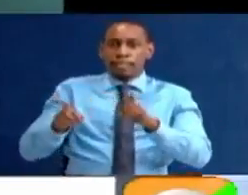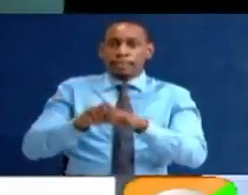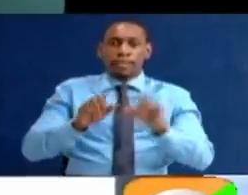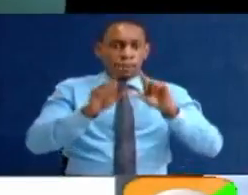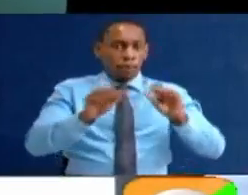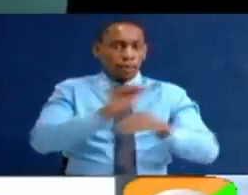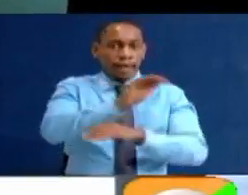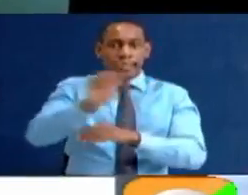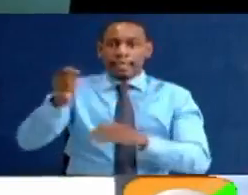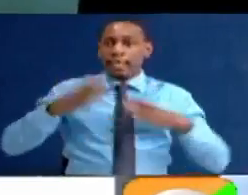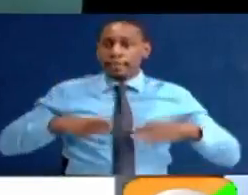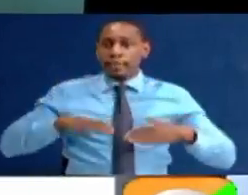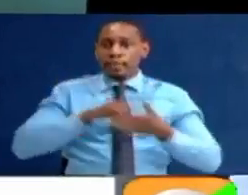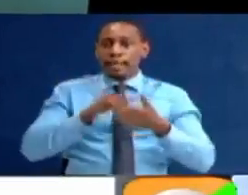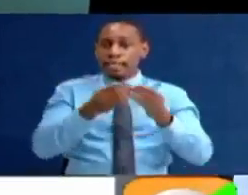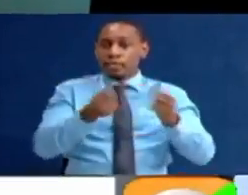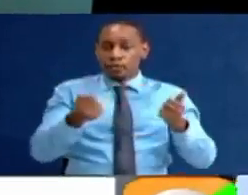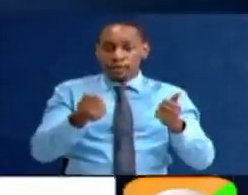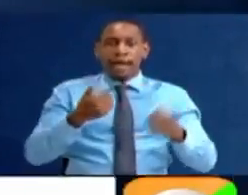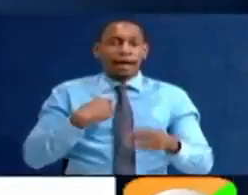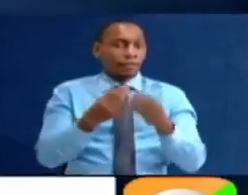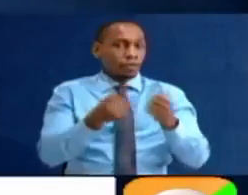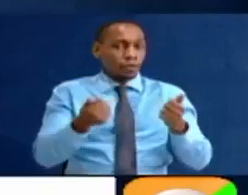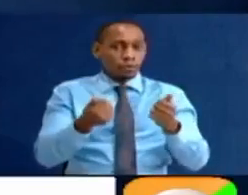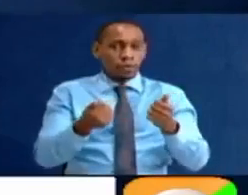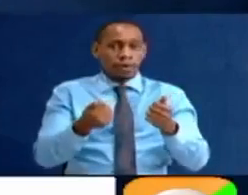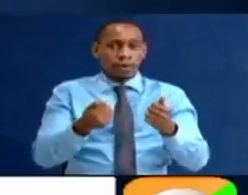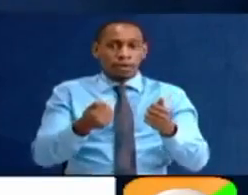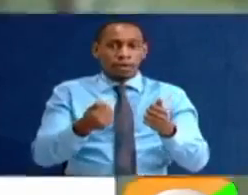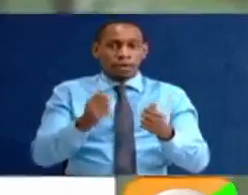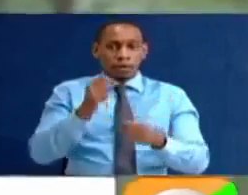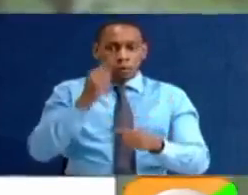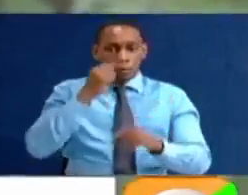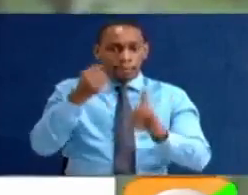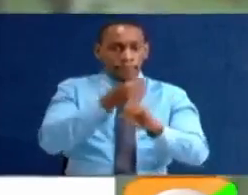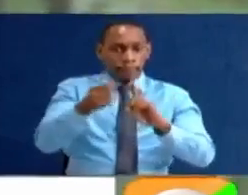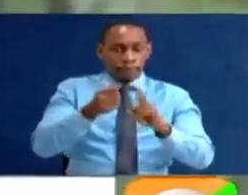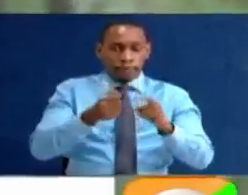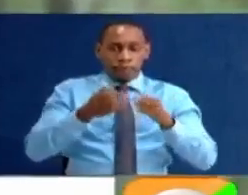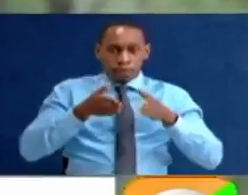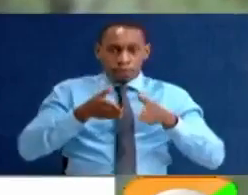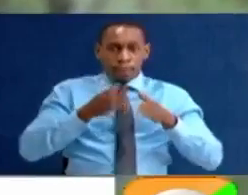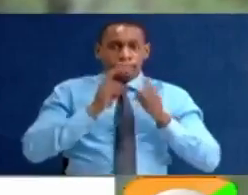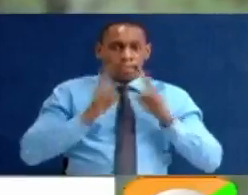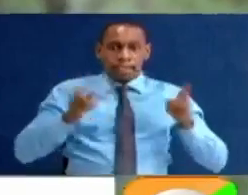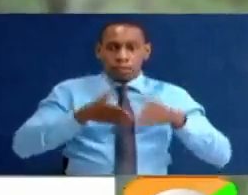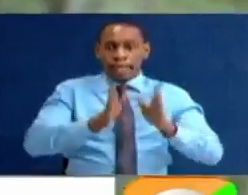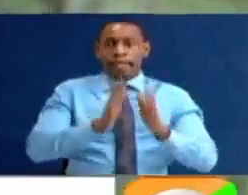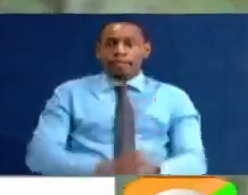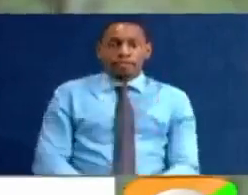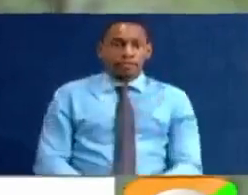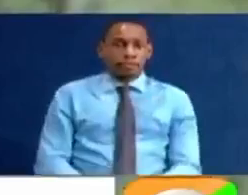wito ukitolewa kwa Wakenya kusuluhisha ama kutafuta suluhu ya mizozo ya kijamii kwa njia ya amani. Anakuja